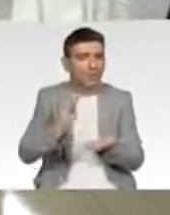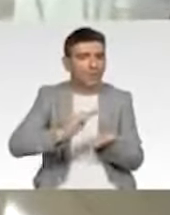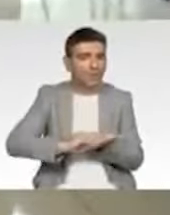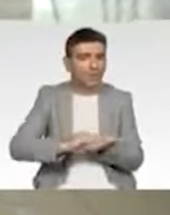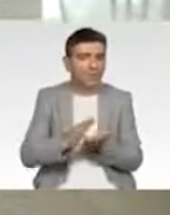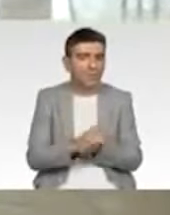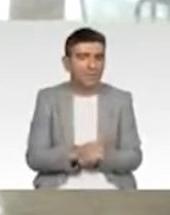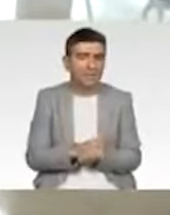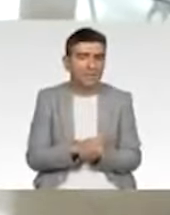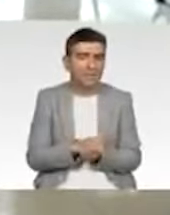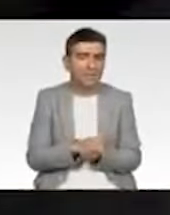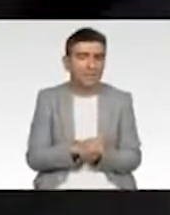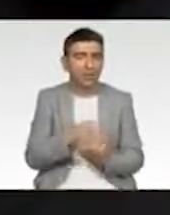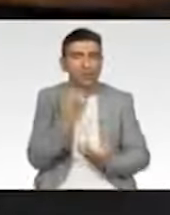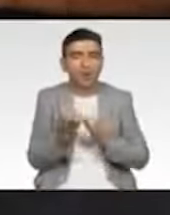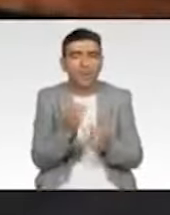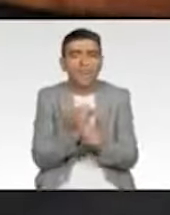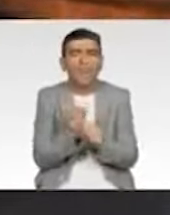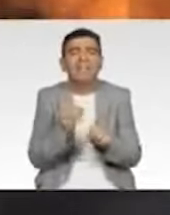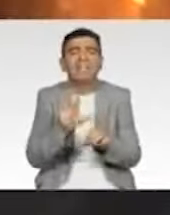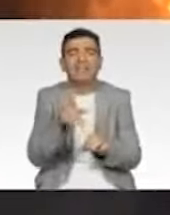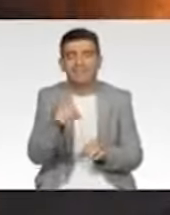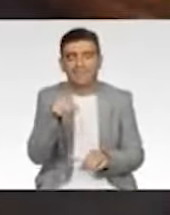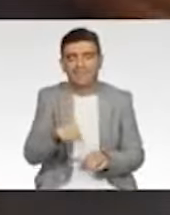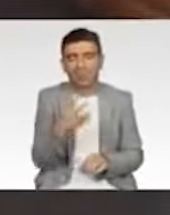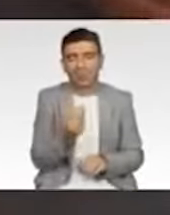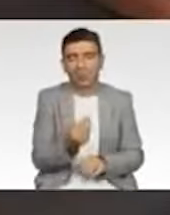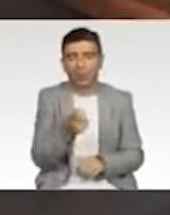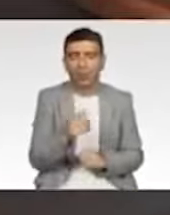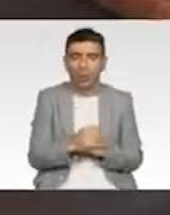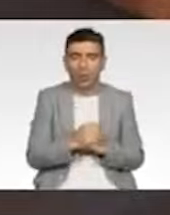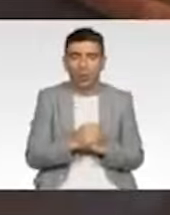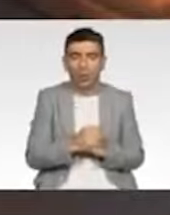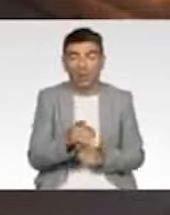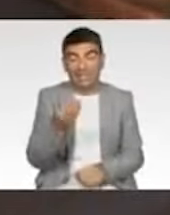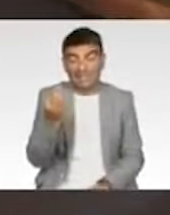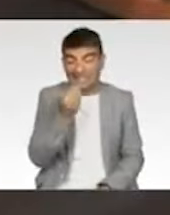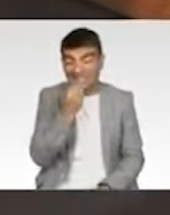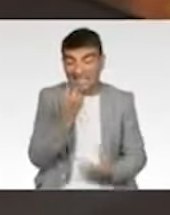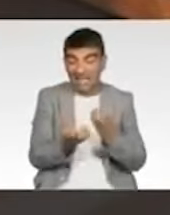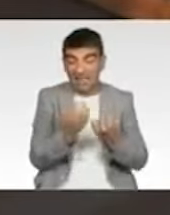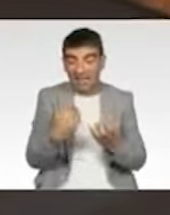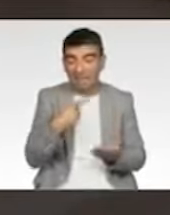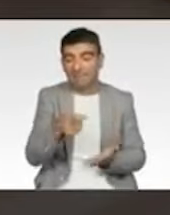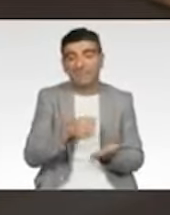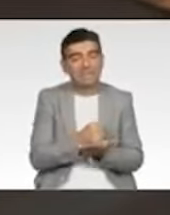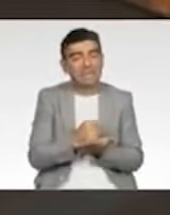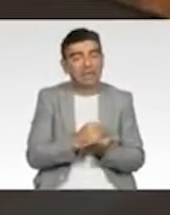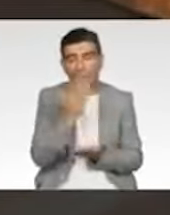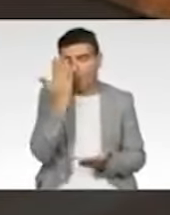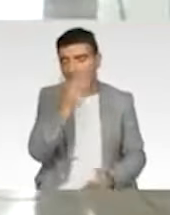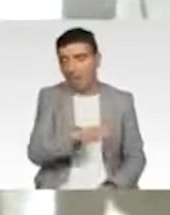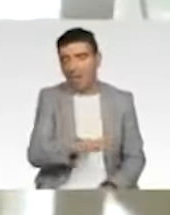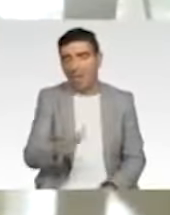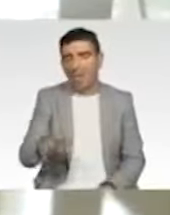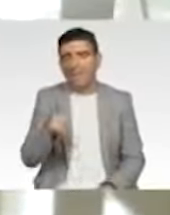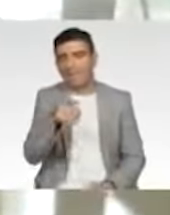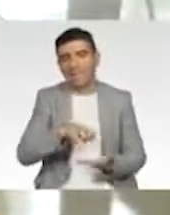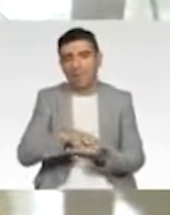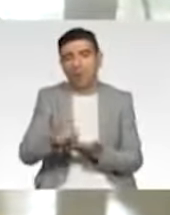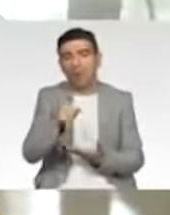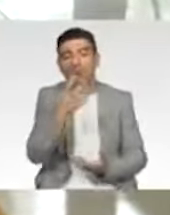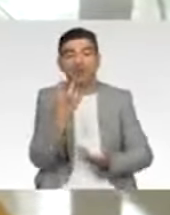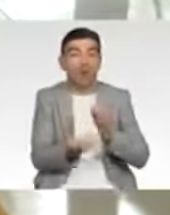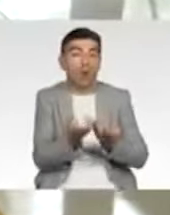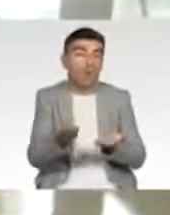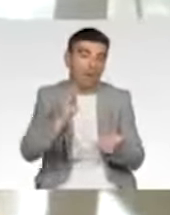Bizim soba vazgeçilmezimiz burada. Birçok yemeğimizi bizim bu Trabzon'da, Karadeniz bölgesinde soba üzerinde yapılır.